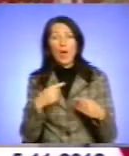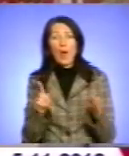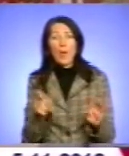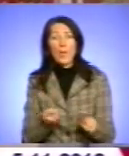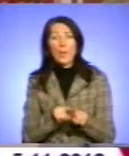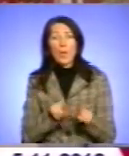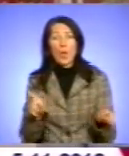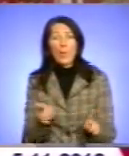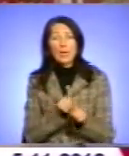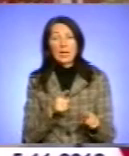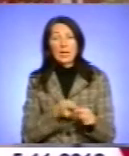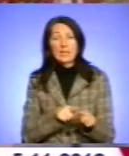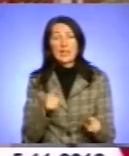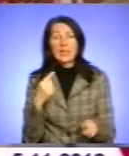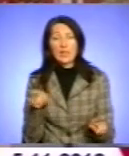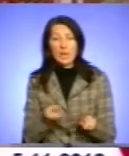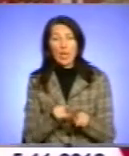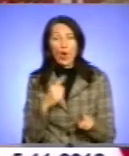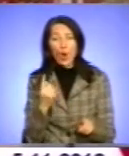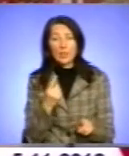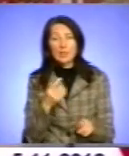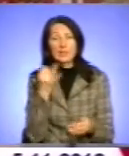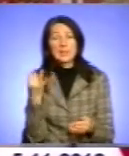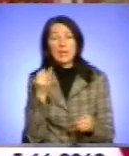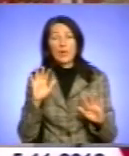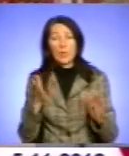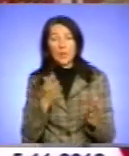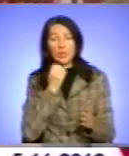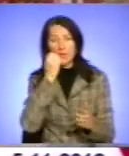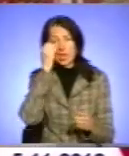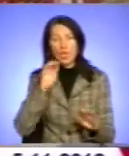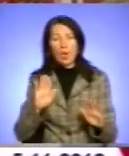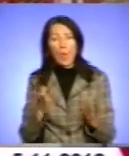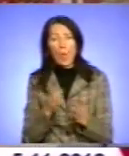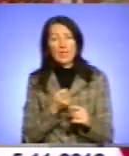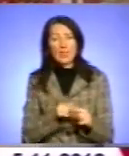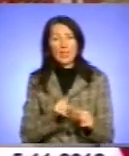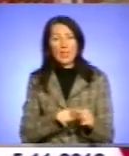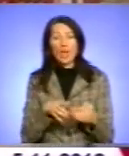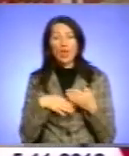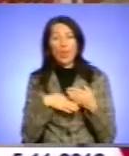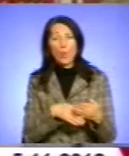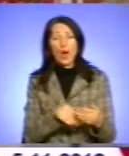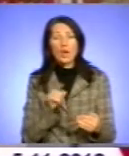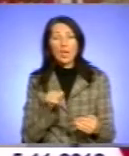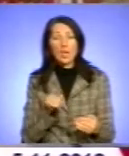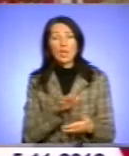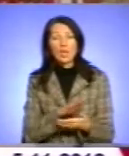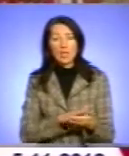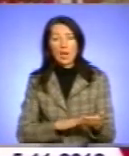це теж один із цікавих моментів, вдячних моментів, який допомагає їй